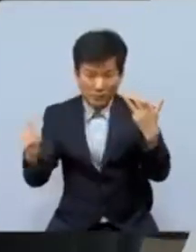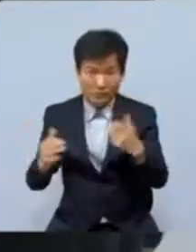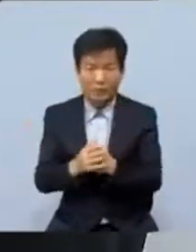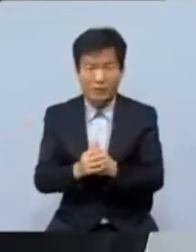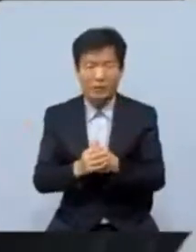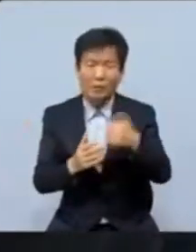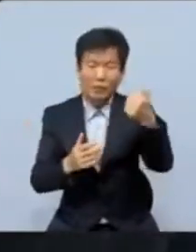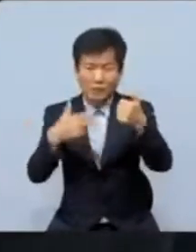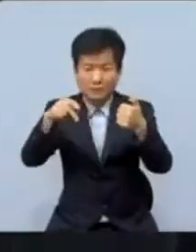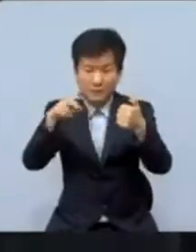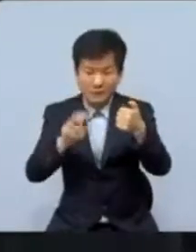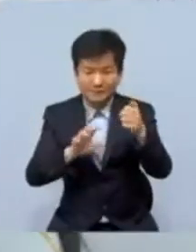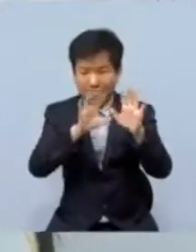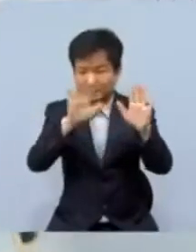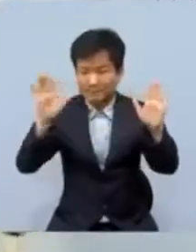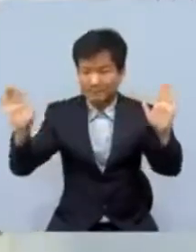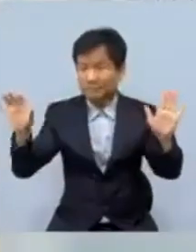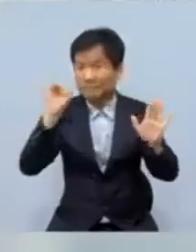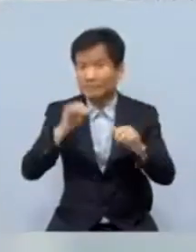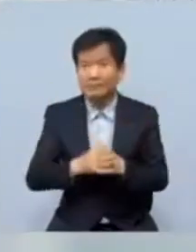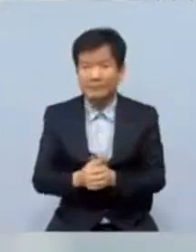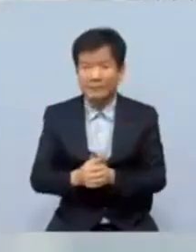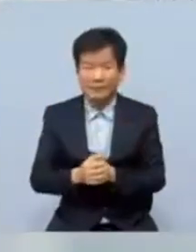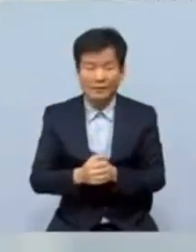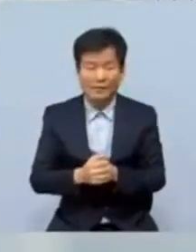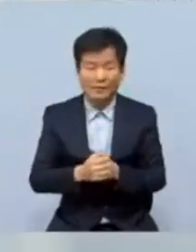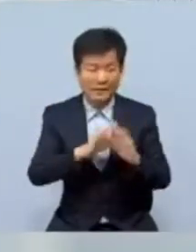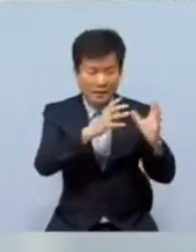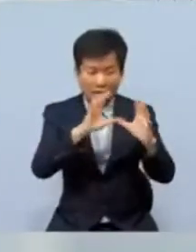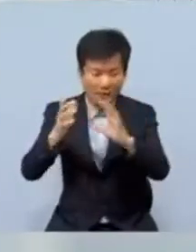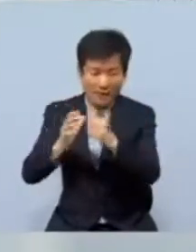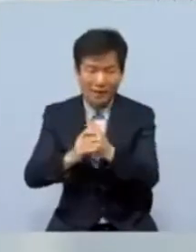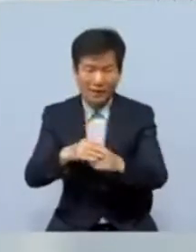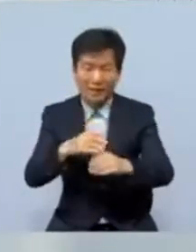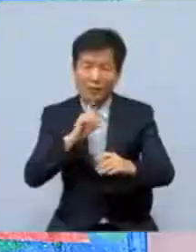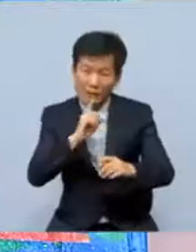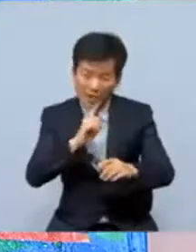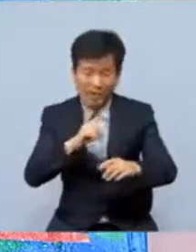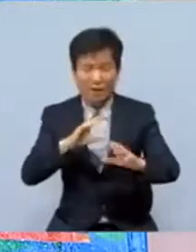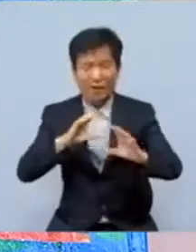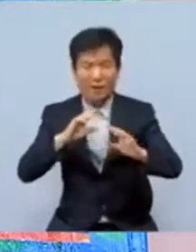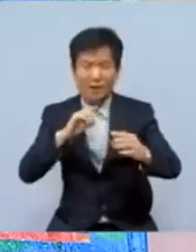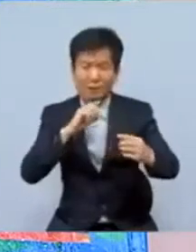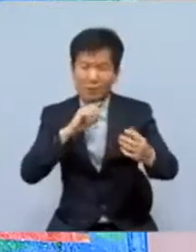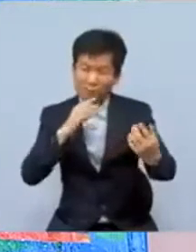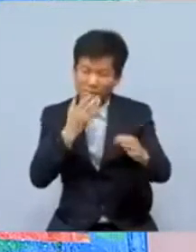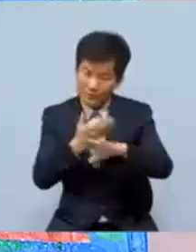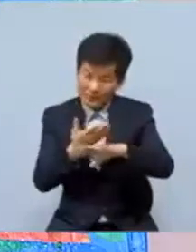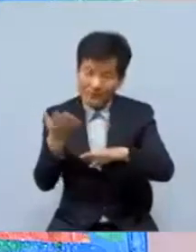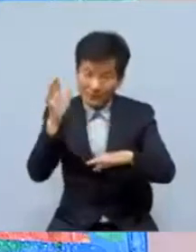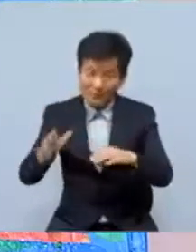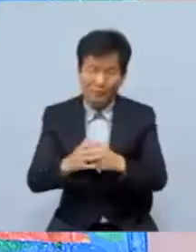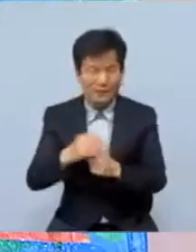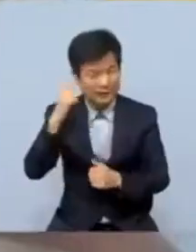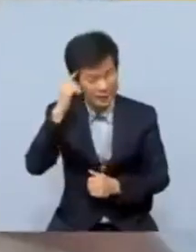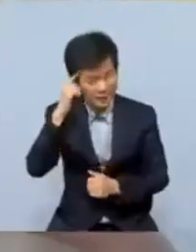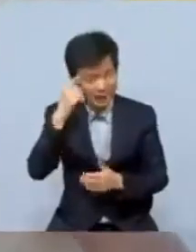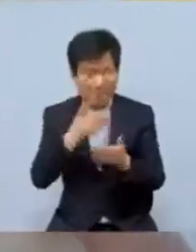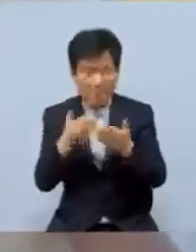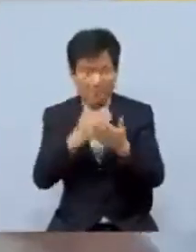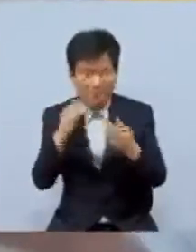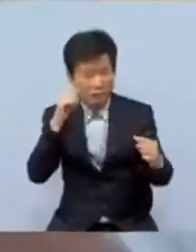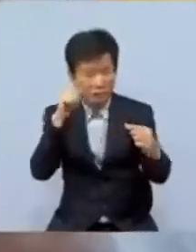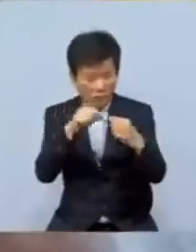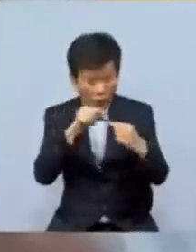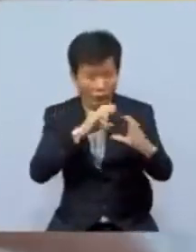작품 50점을 선보였습니다. 두 국가의 언어와 문화는 다르지만 작가들의 의식과 철학은 미술을 통해